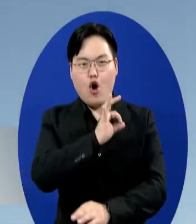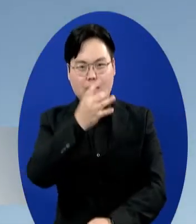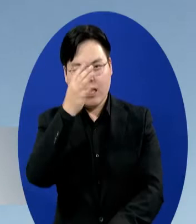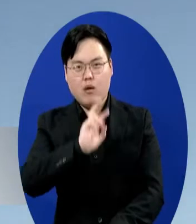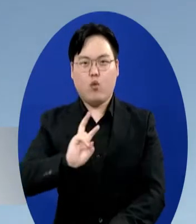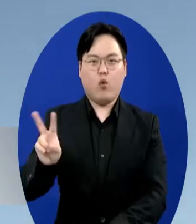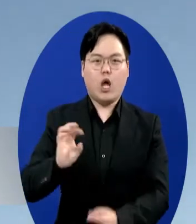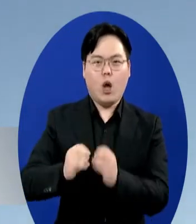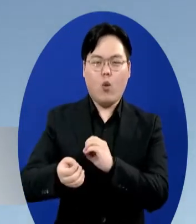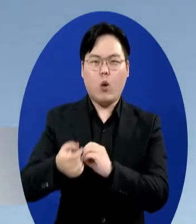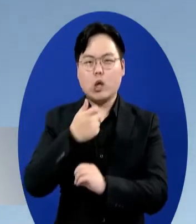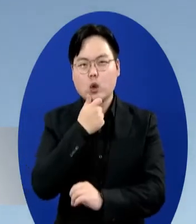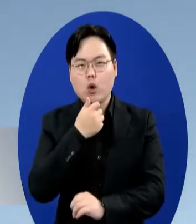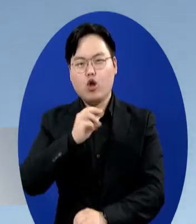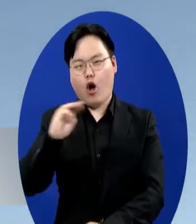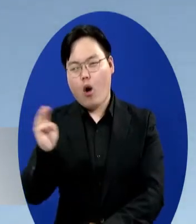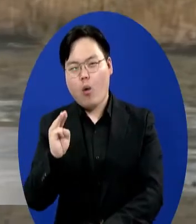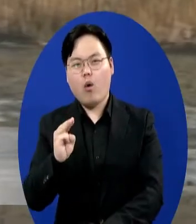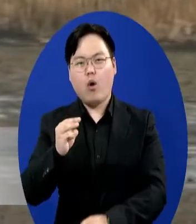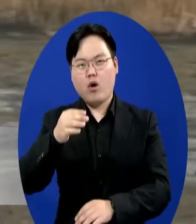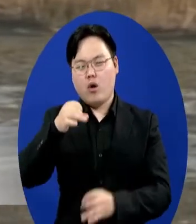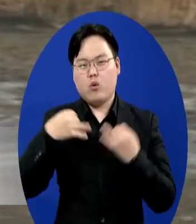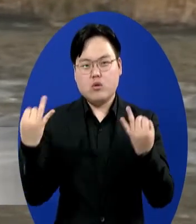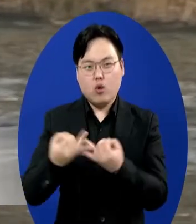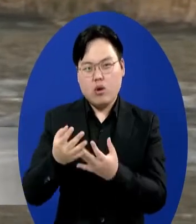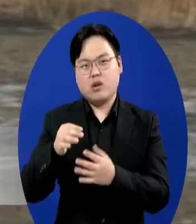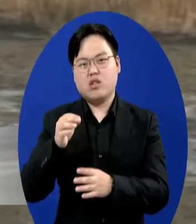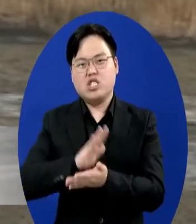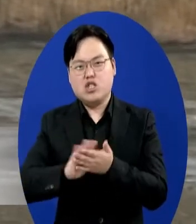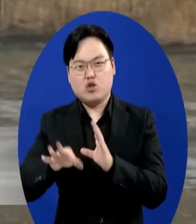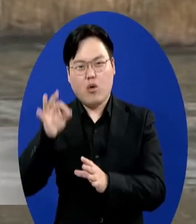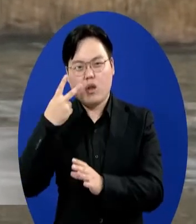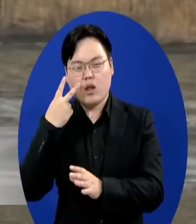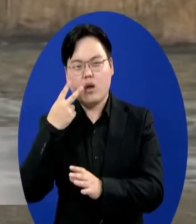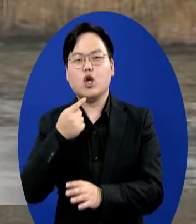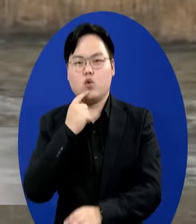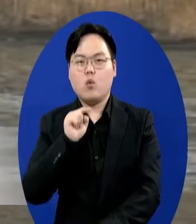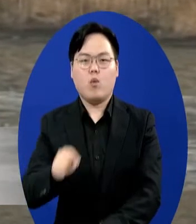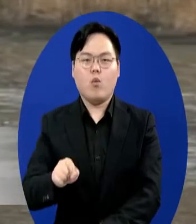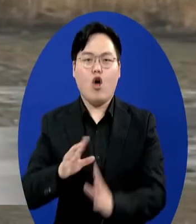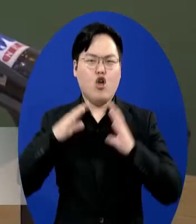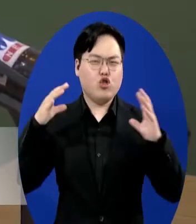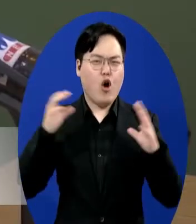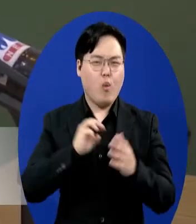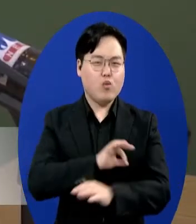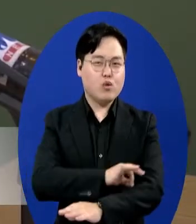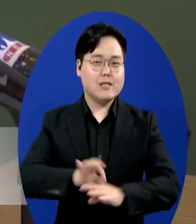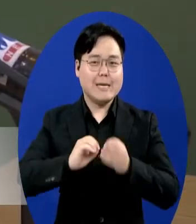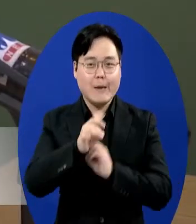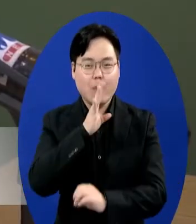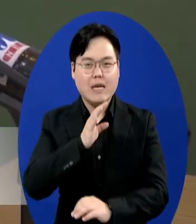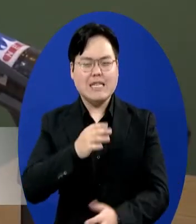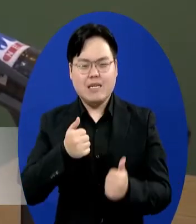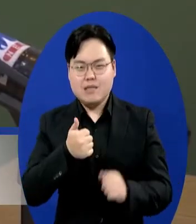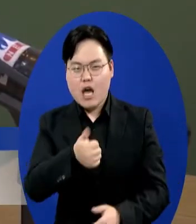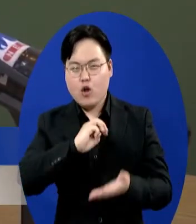аль эсвэл огт тоохгүй байсаар дуустдаг улс төрийн богино циклж хамгийн том нөлөө үзүүлж байна. Том төслийг хэрэгжүүлнэ гэдэг маань бол маш сайн төлөвлөх